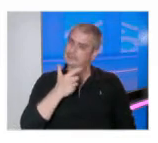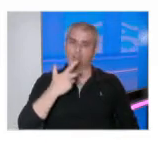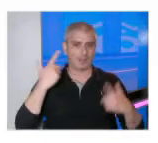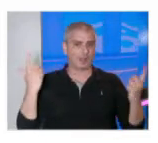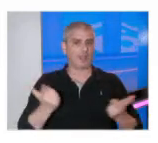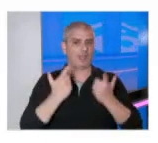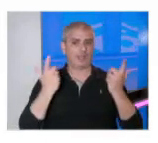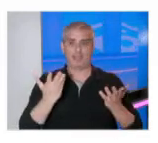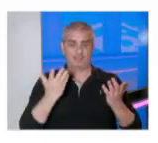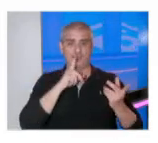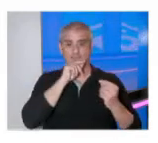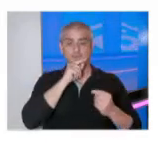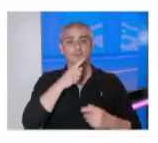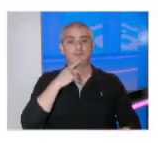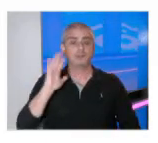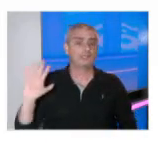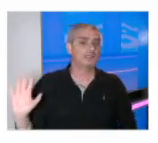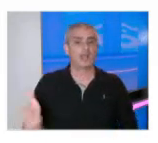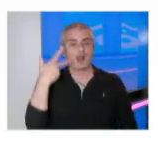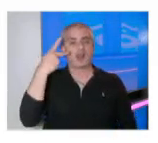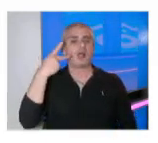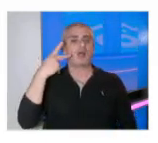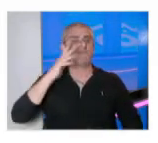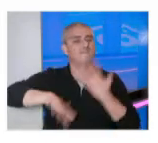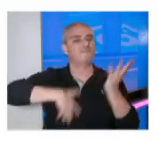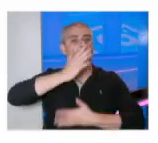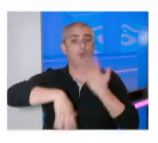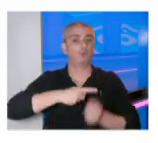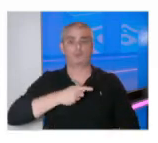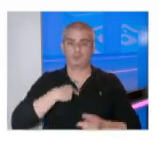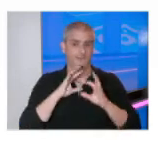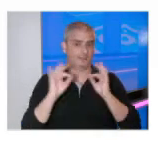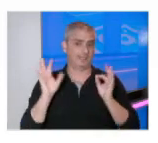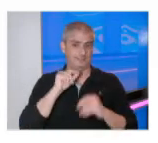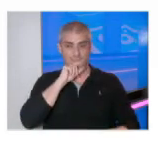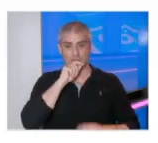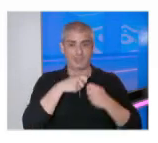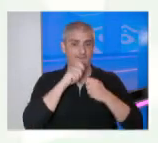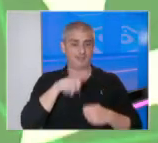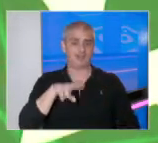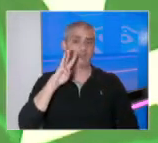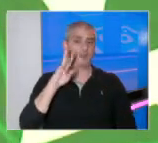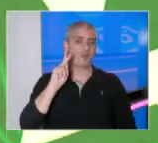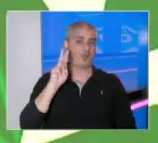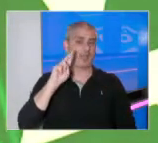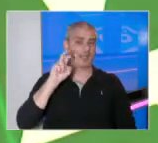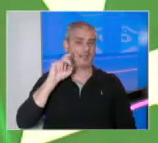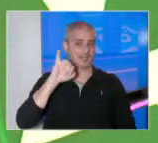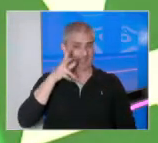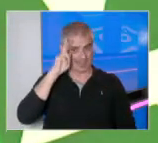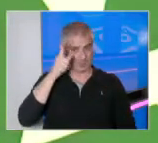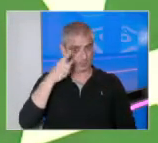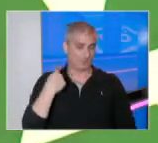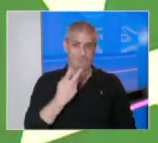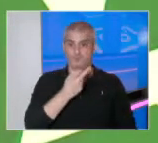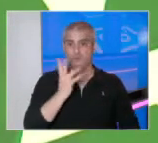של ציוצים. הוא כתב, יאללה פאודה. נתחיל עם ציוץ של חבר הכנסת שלמה קרעי מהליכוד, בו